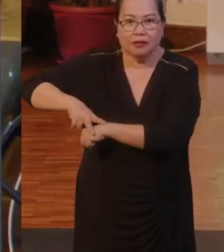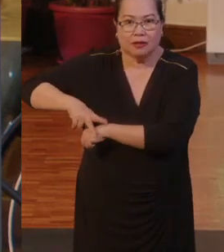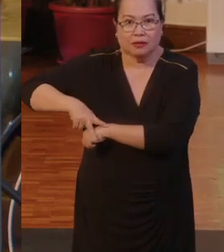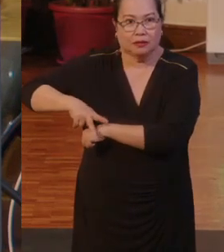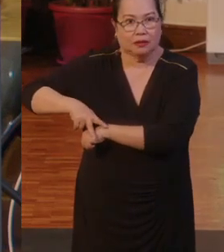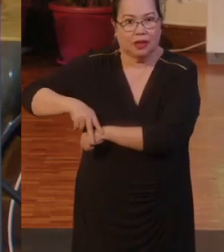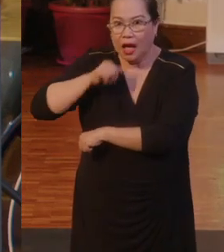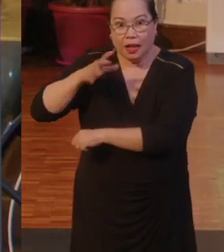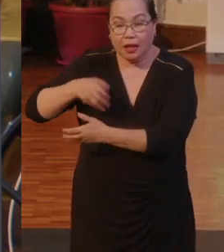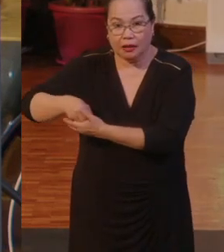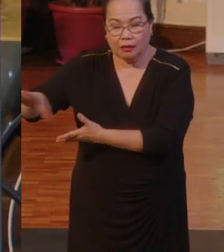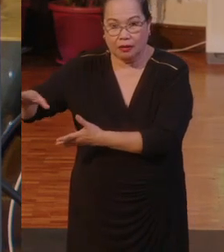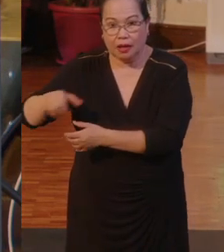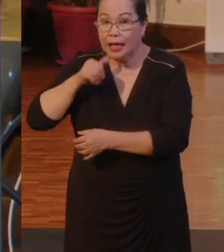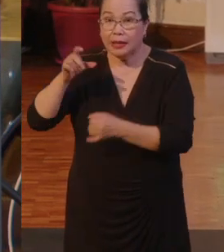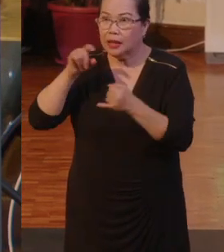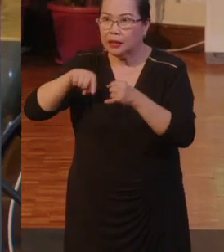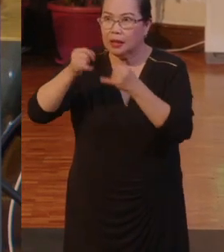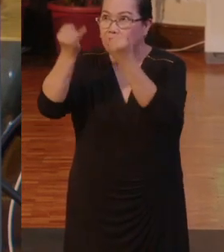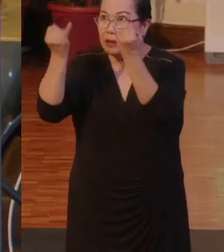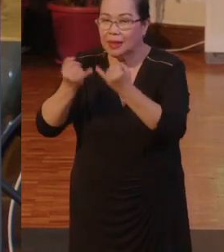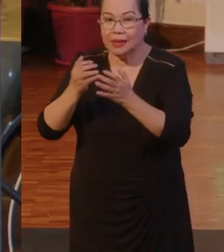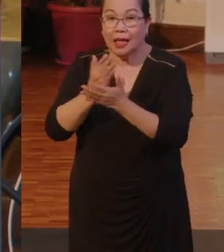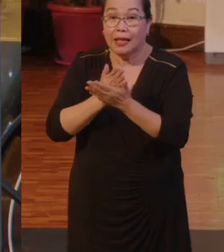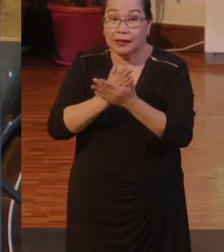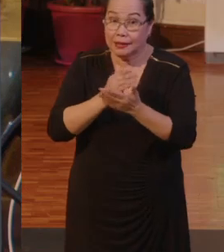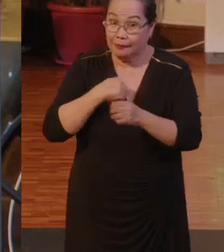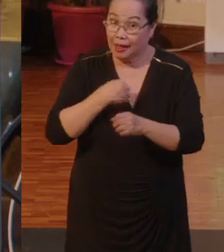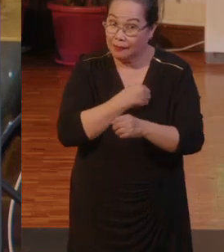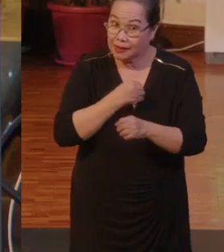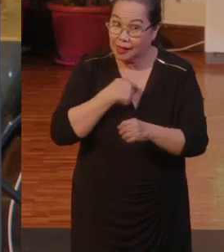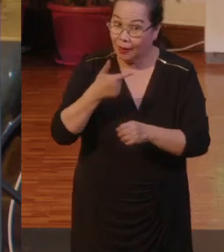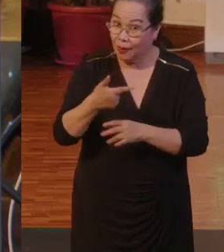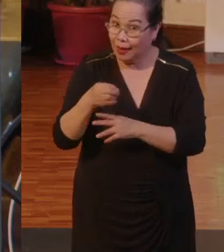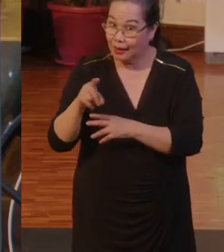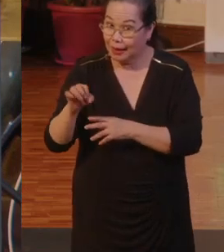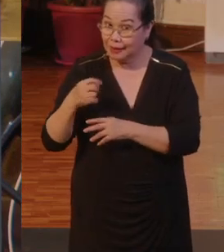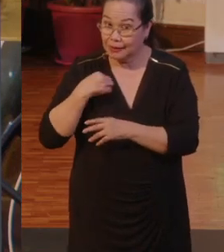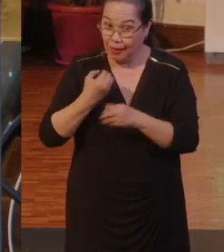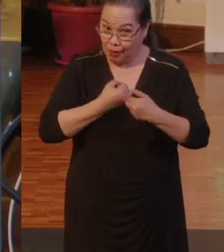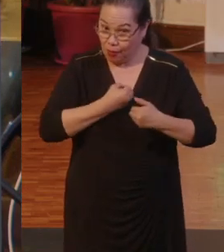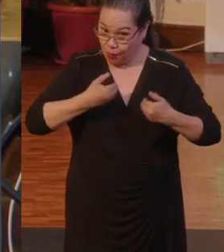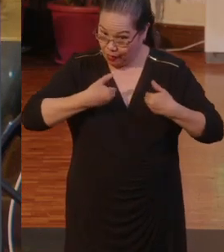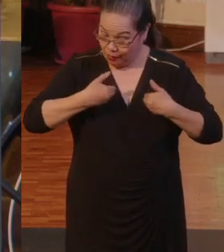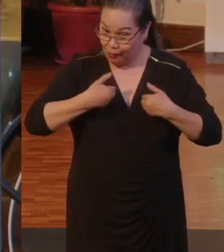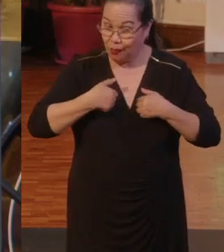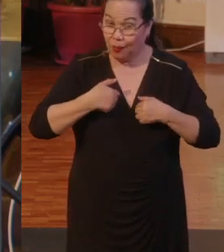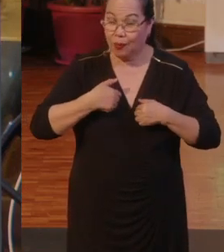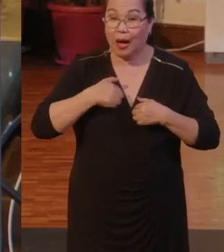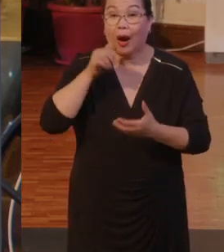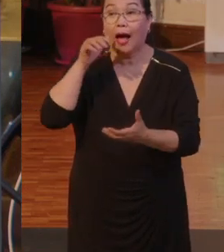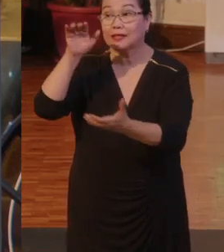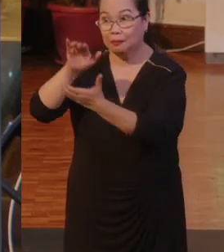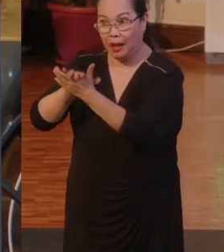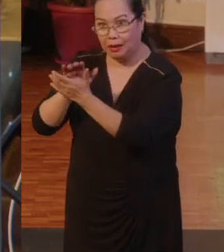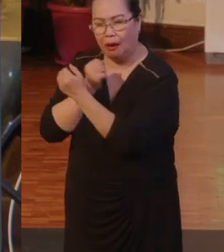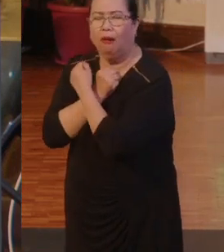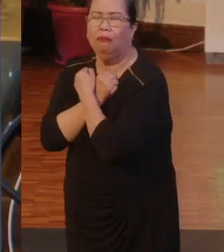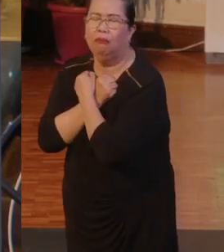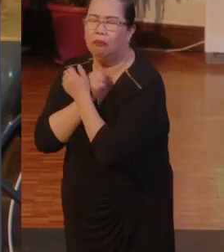we are more than conquerors through Him who loved us. We are more